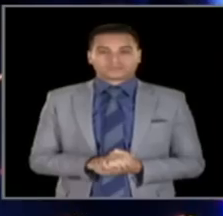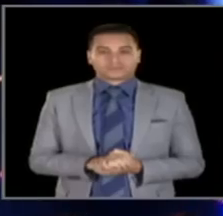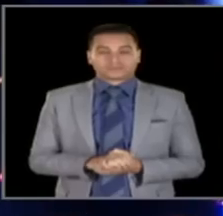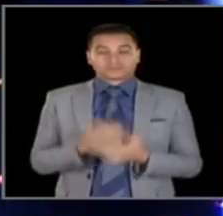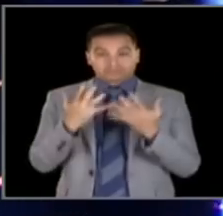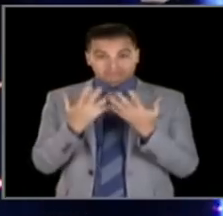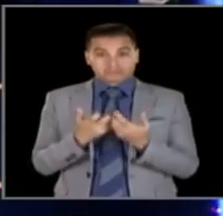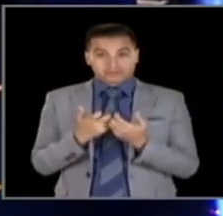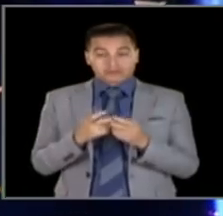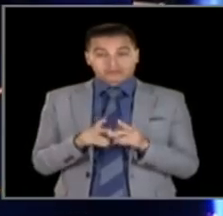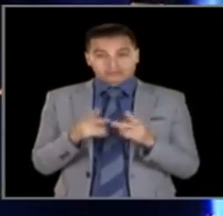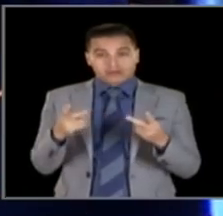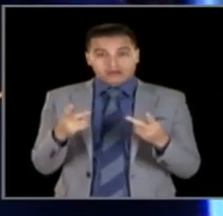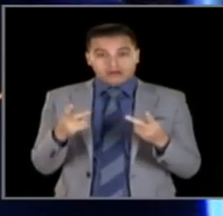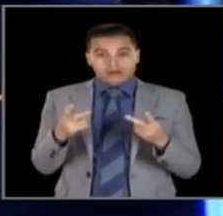النتيجة